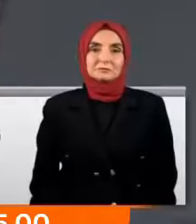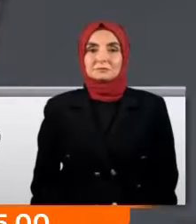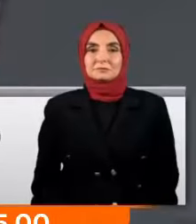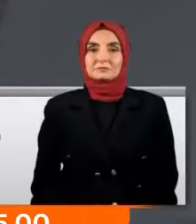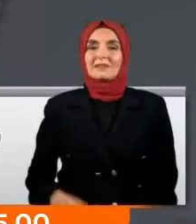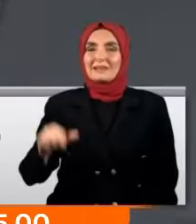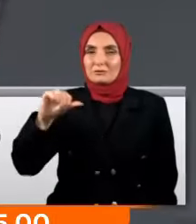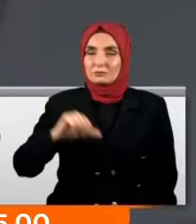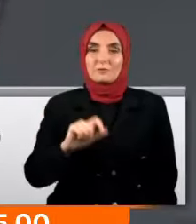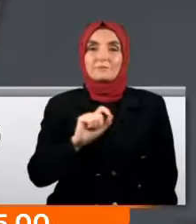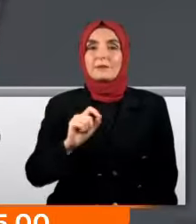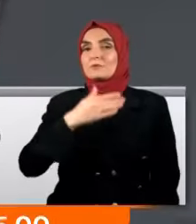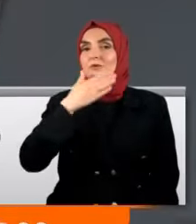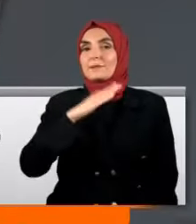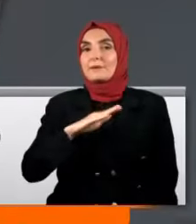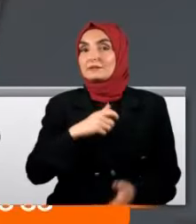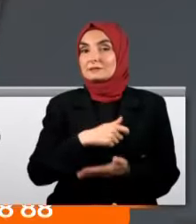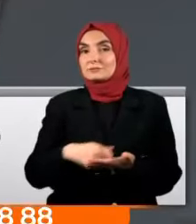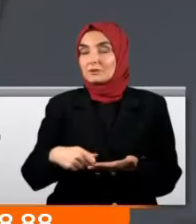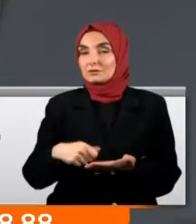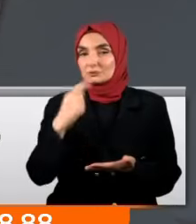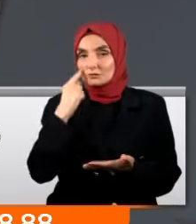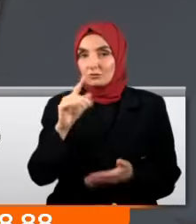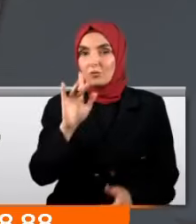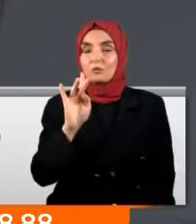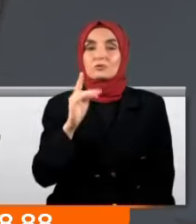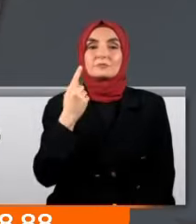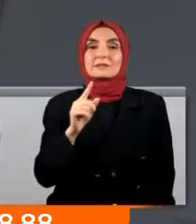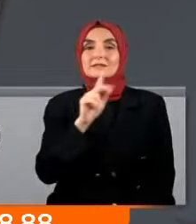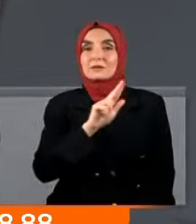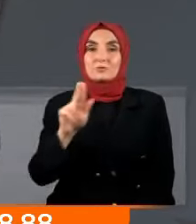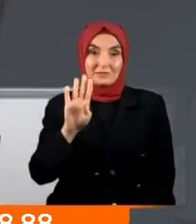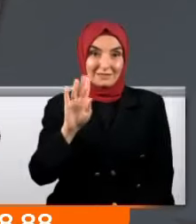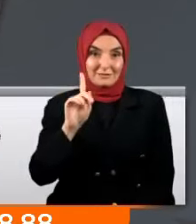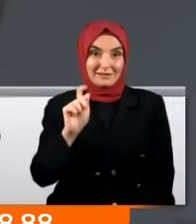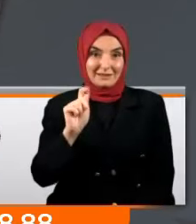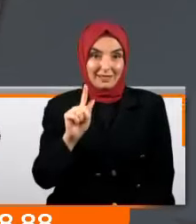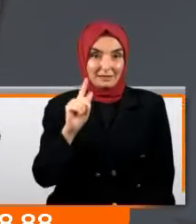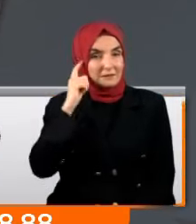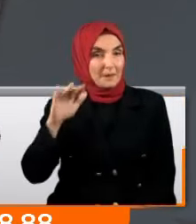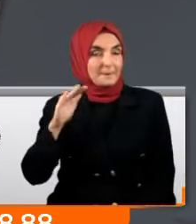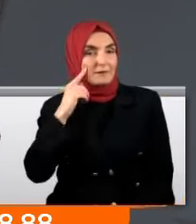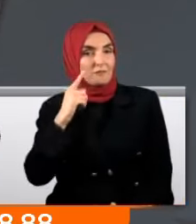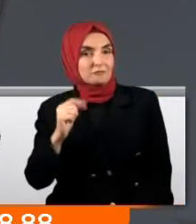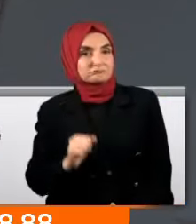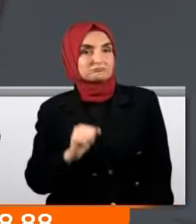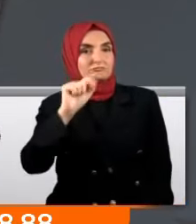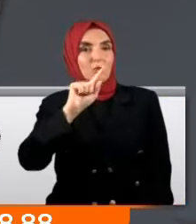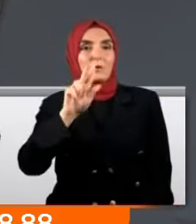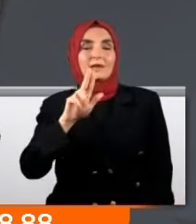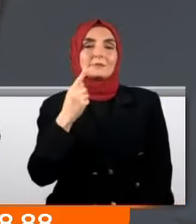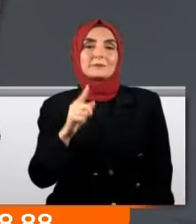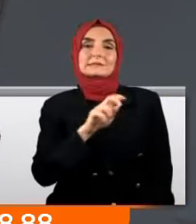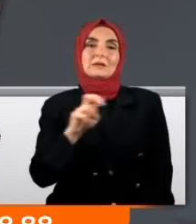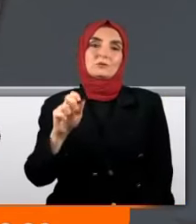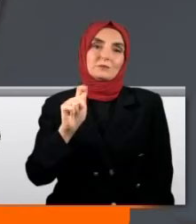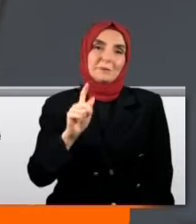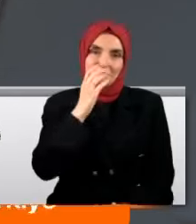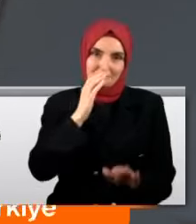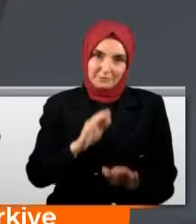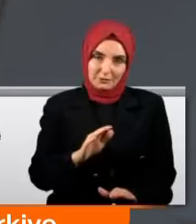En düşük memur emeklisi aylığı da 14.741 liradan tahminlere göre 17.800 lira seviyesine